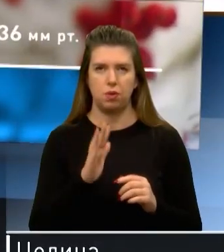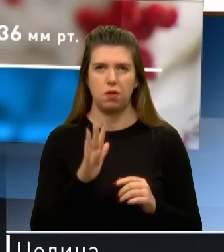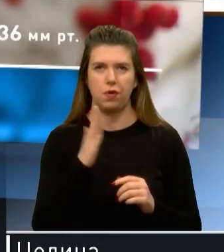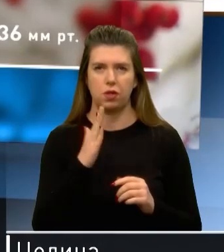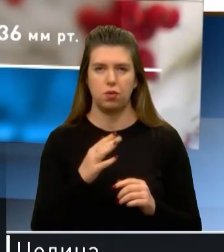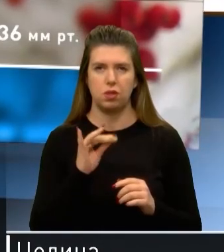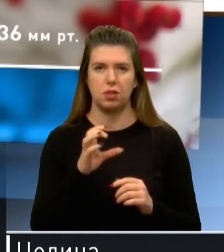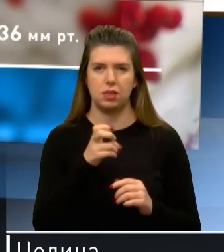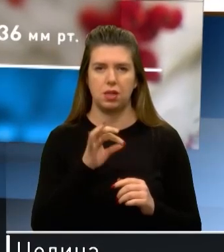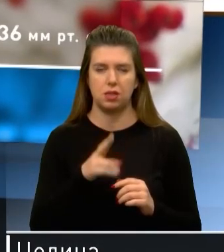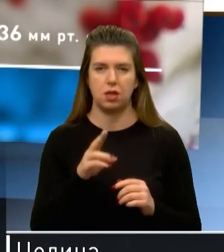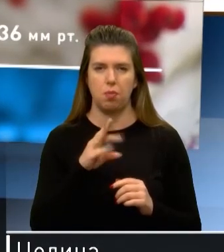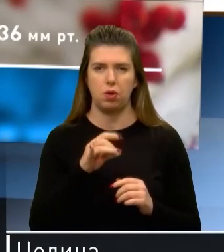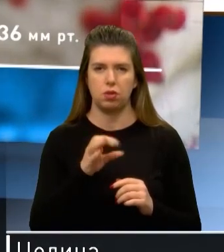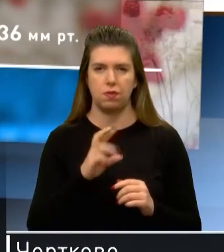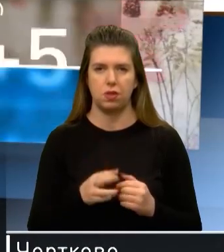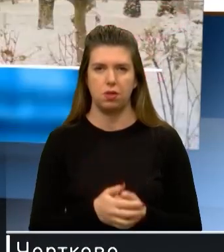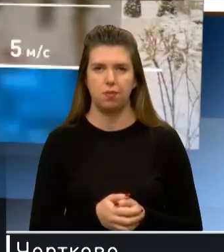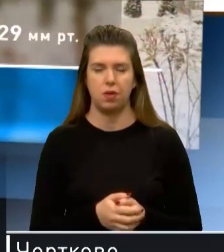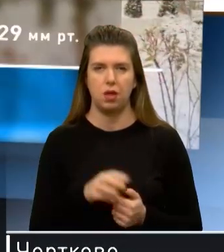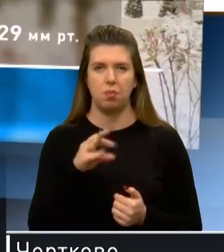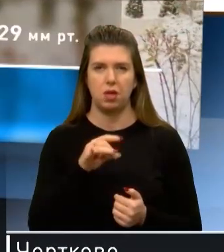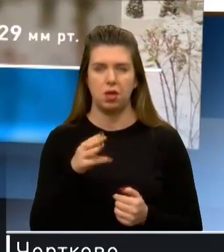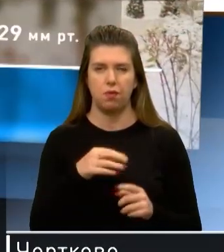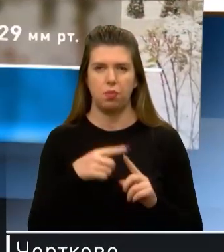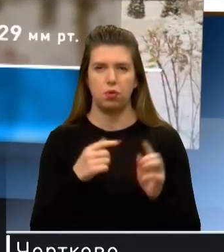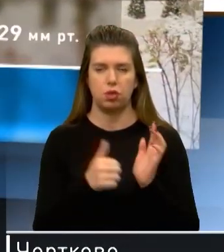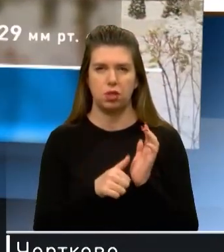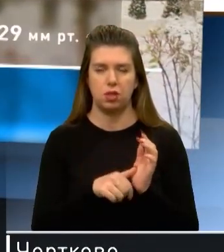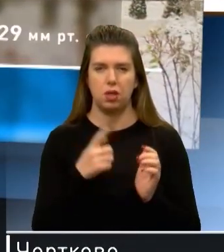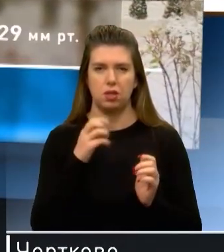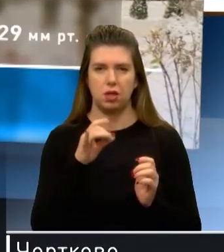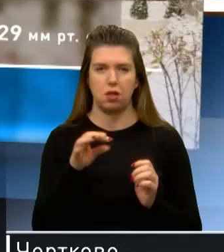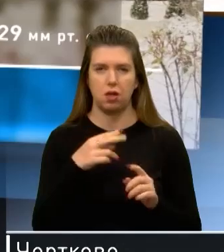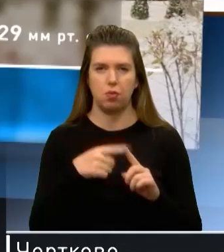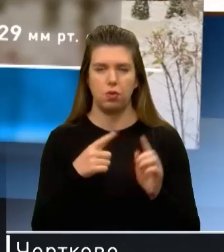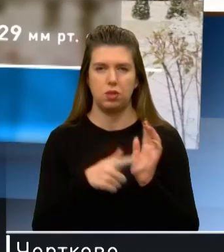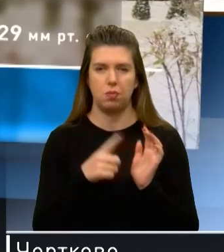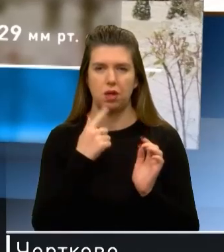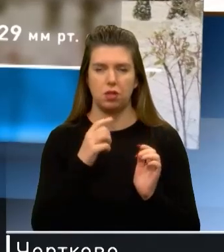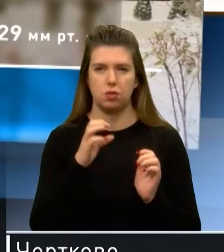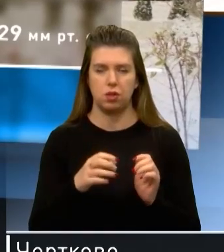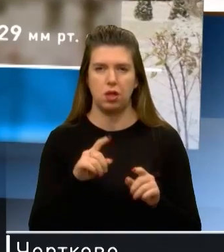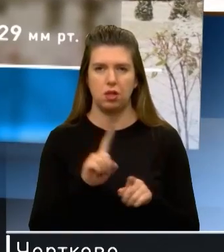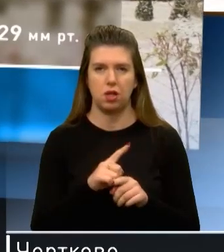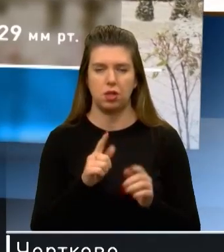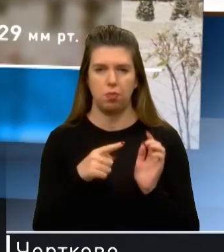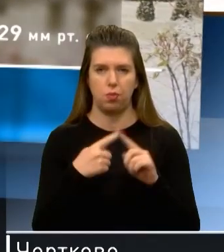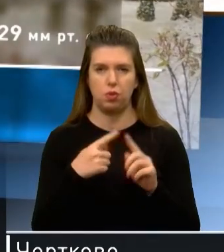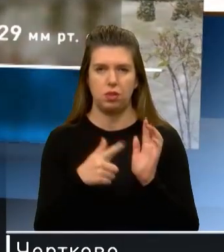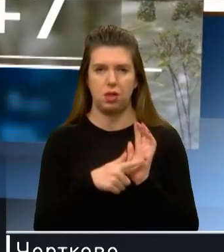Волгодонске и в Сальске и в Морозовске в Миллерово П6 в зернограде п7 в Красном Сулине такая же